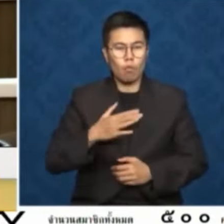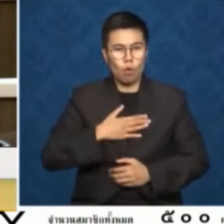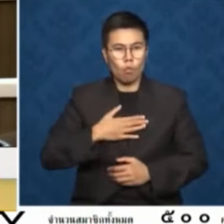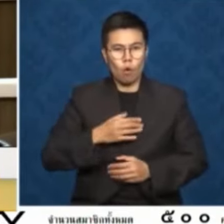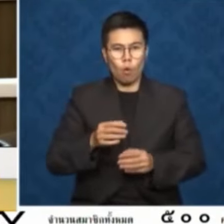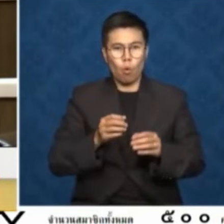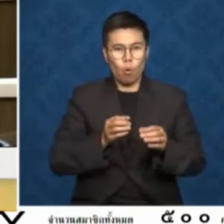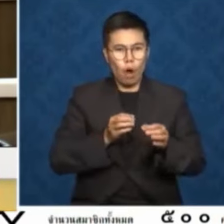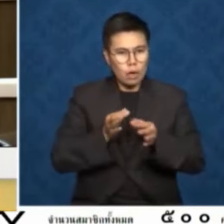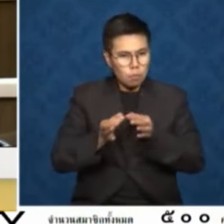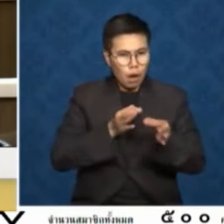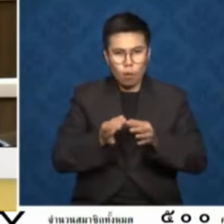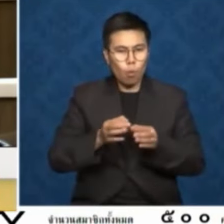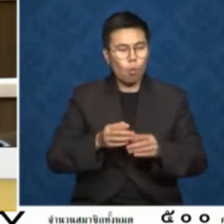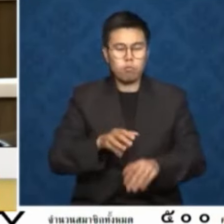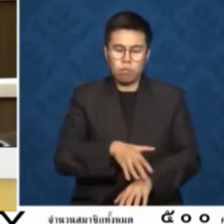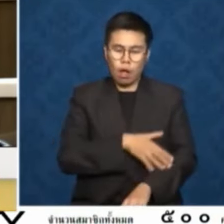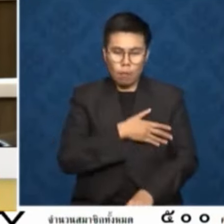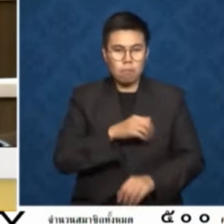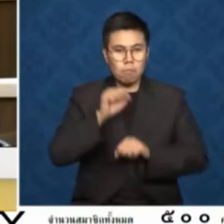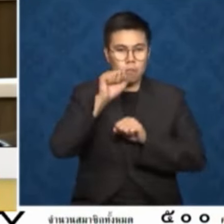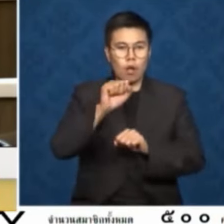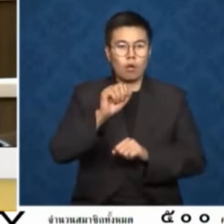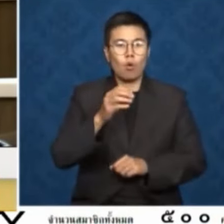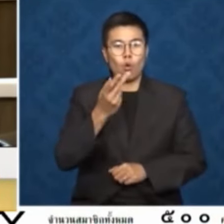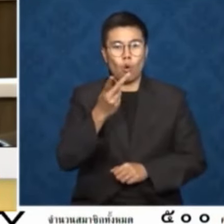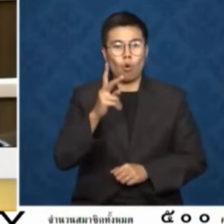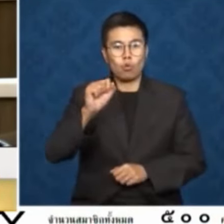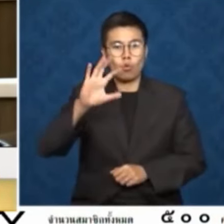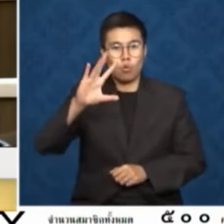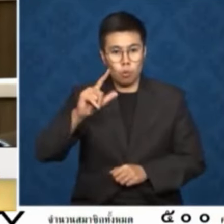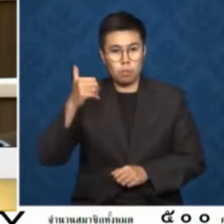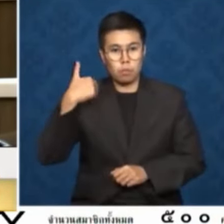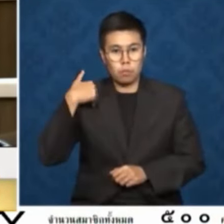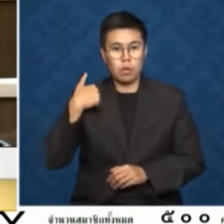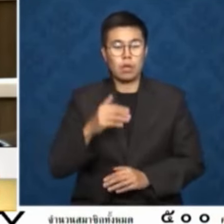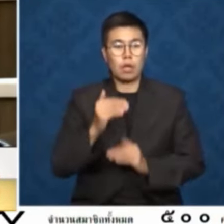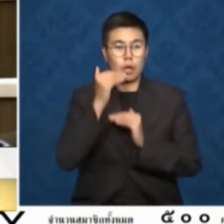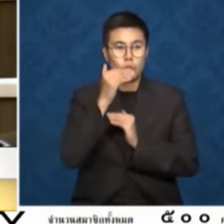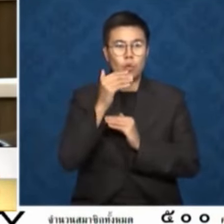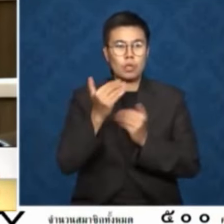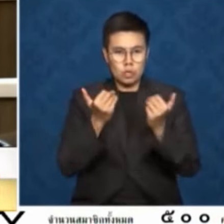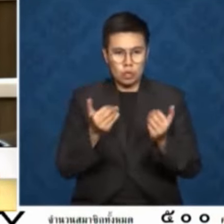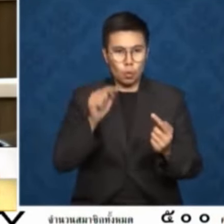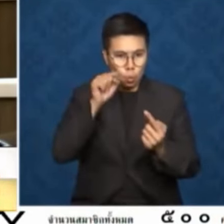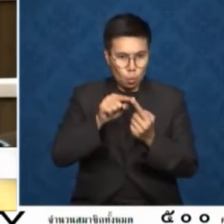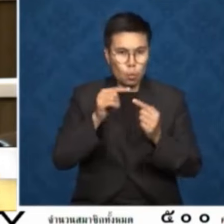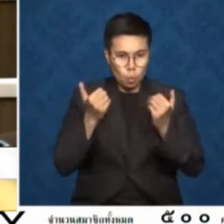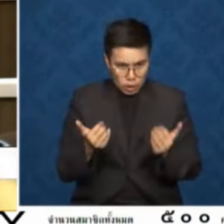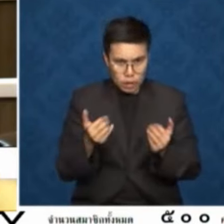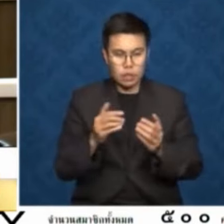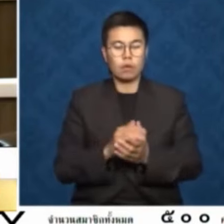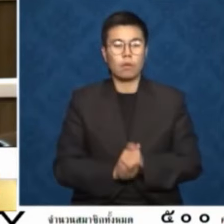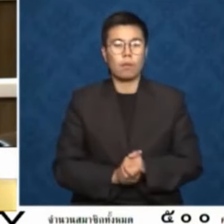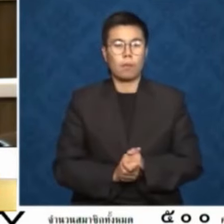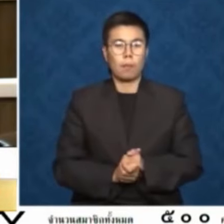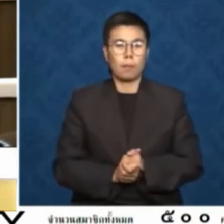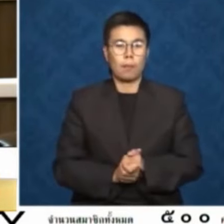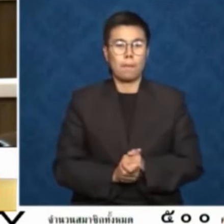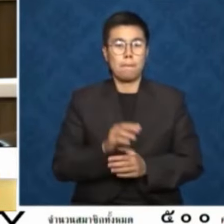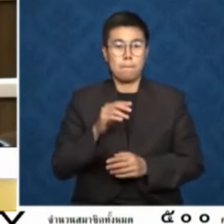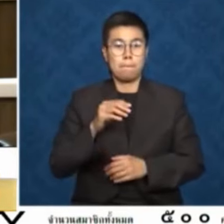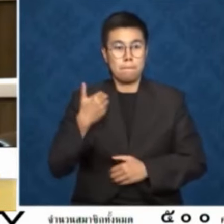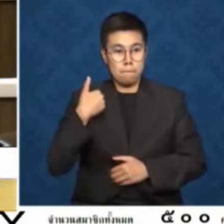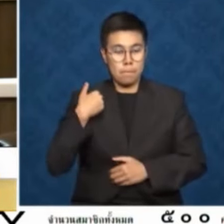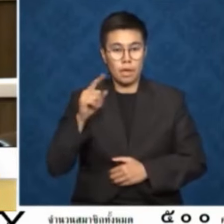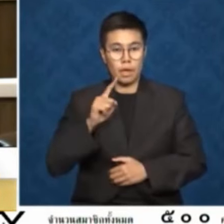ได้คือประกาศของคสช.โดยพระราชบัญญัติก็ยังมีผลบังคับใช้อยู่ตนทุกวันนี้ครับท่านประธานครับท่านประธานครับแล้ว